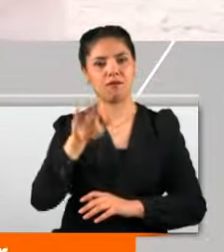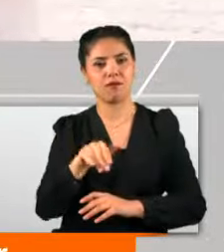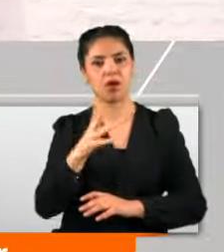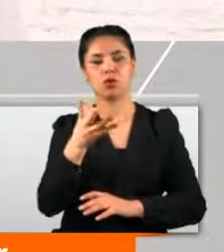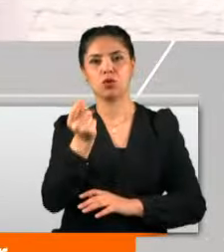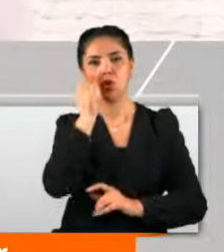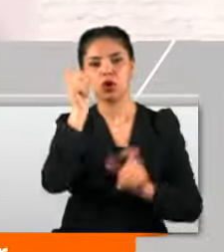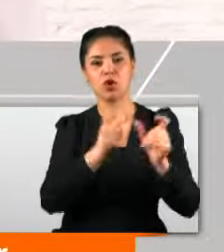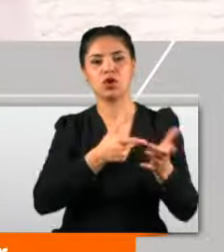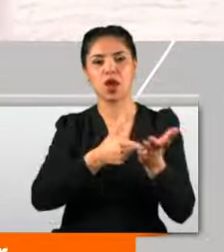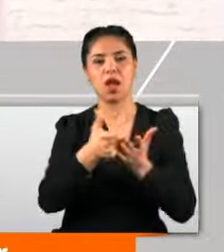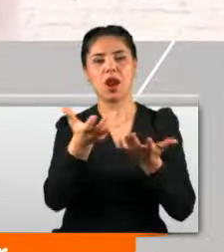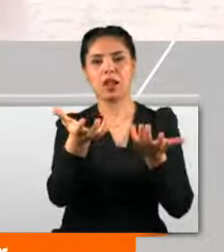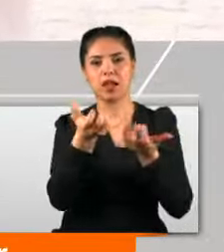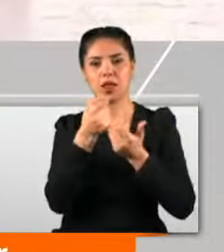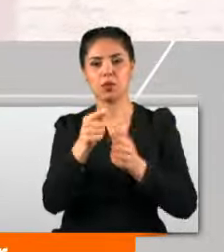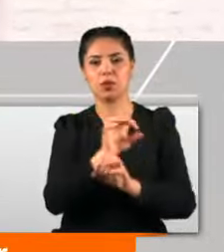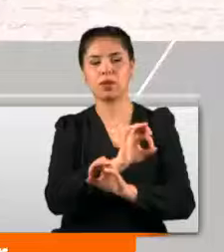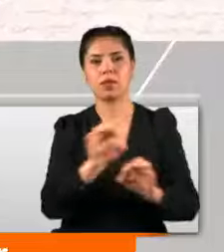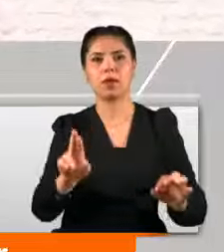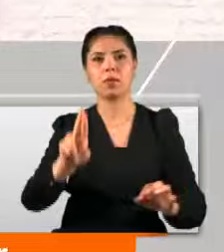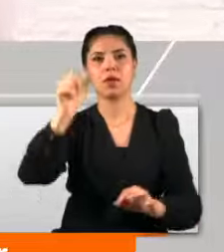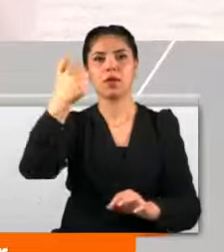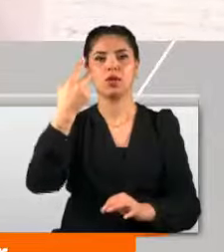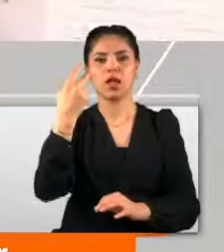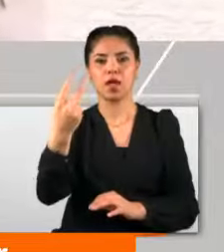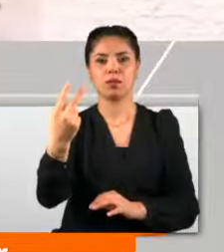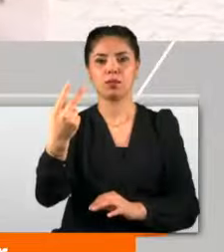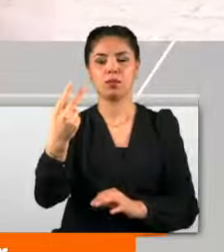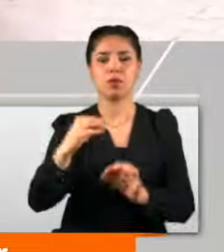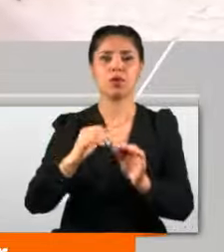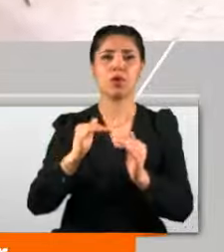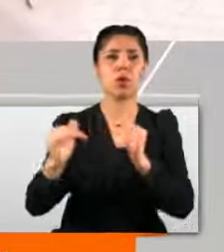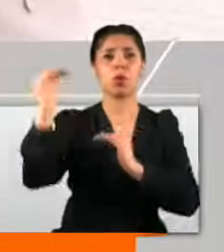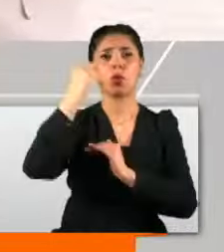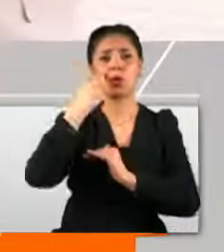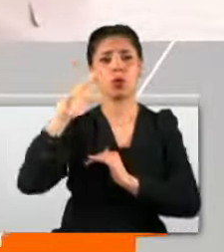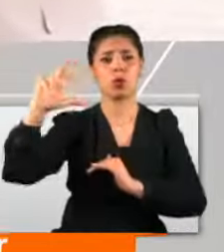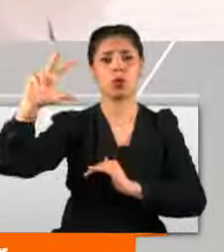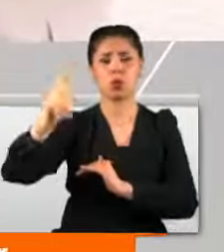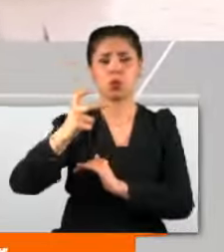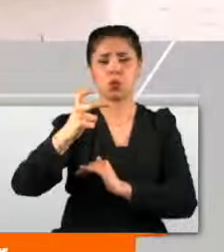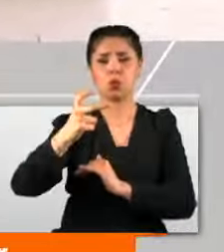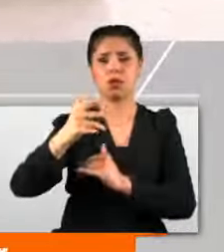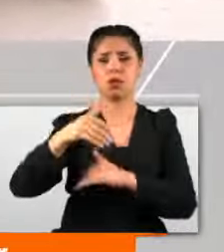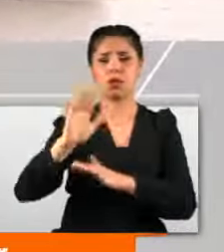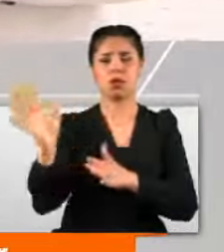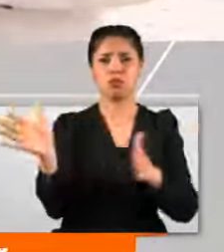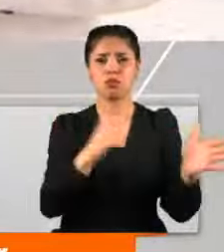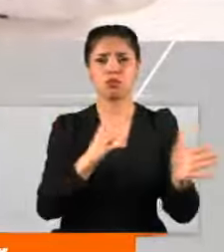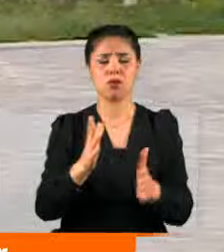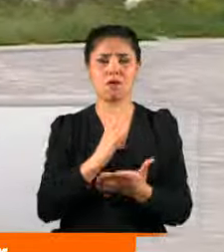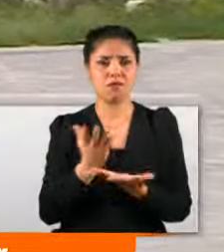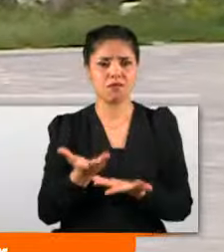kişi arazi almıştı Burası tam 762 rakımlı ve burada güneşin etkisinden çok rüzgarın